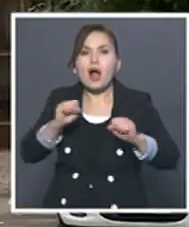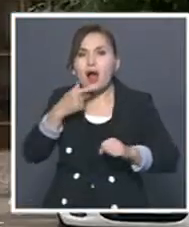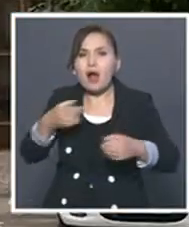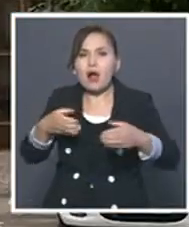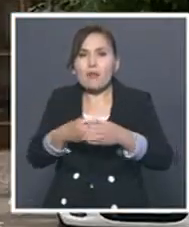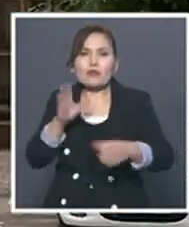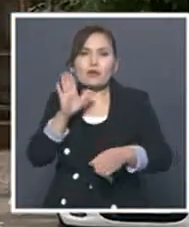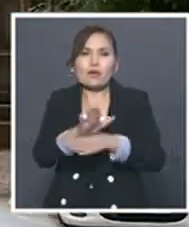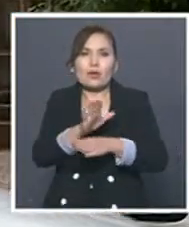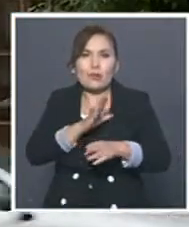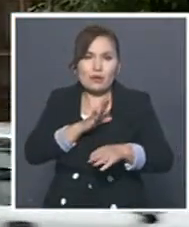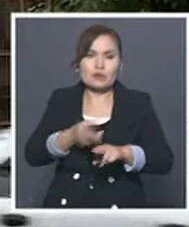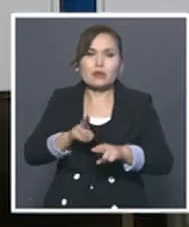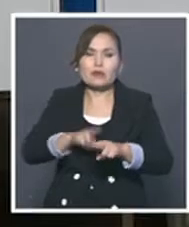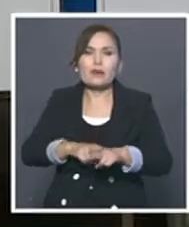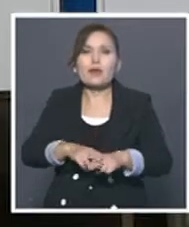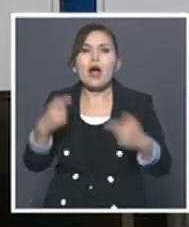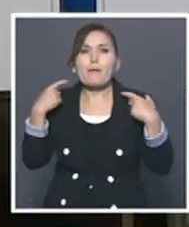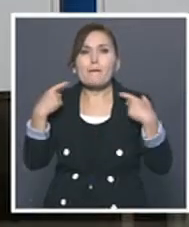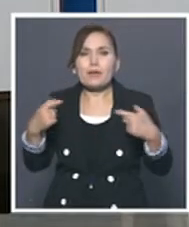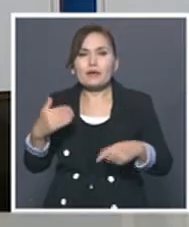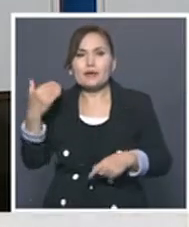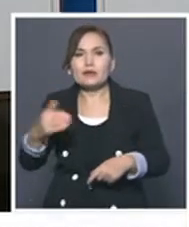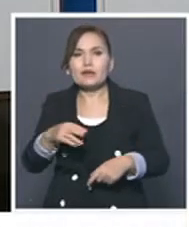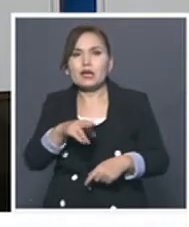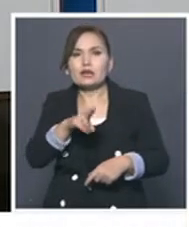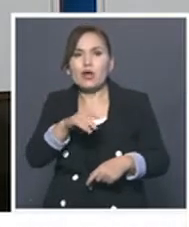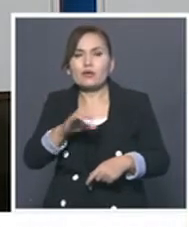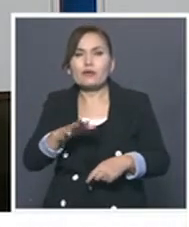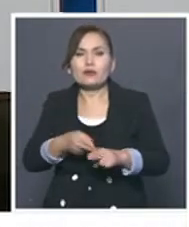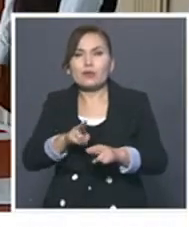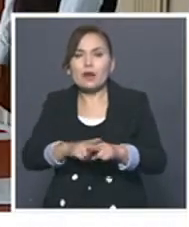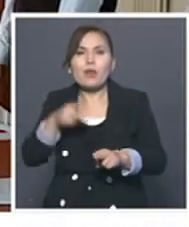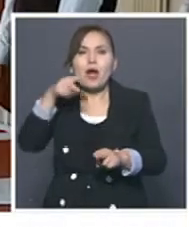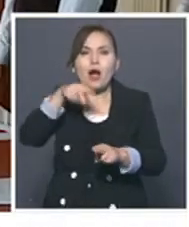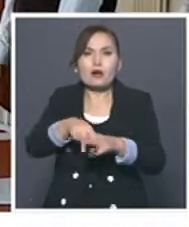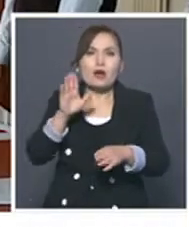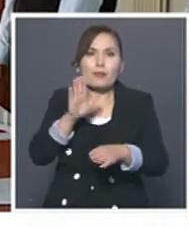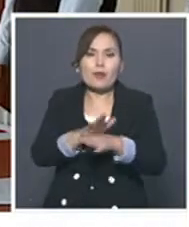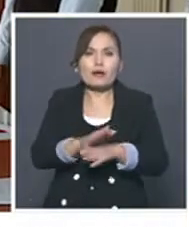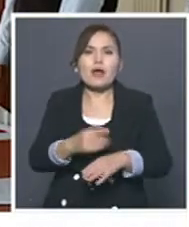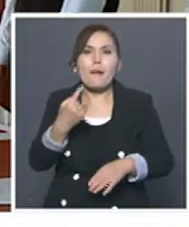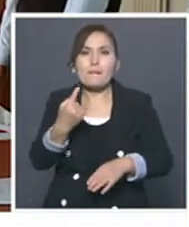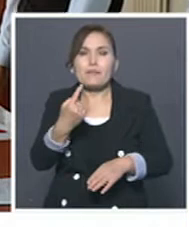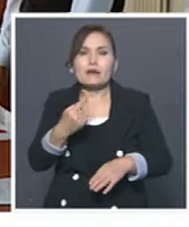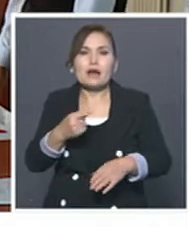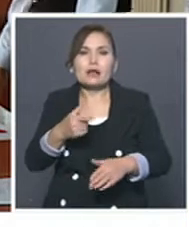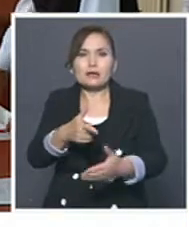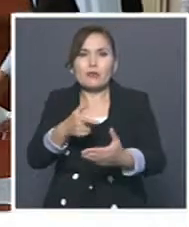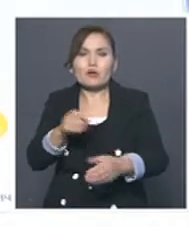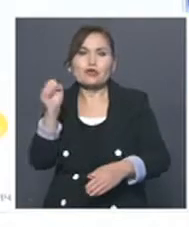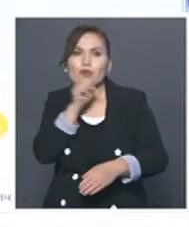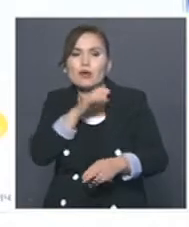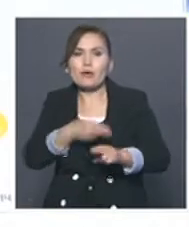Абылай Балғынбай осылай деді. Яғни майор Ержан Дауытбаевтың мәжбүрлеуімен қаңтарда бір тапанша ұрлаған. Делдалдар арқылы